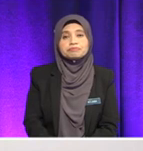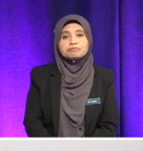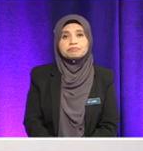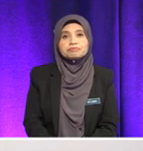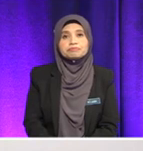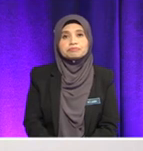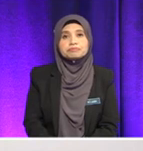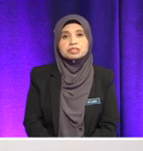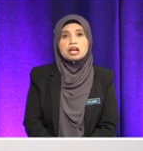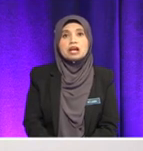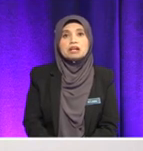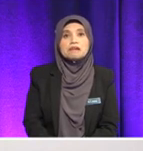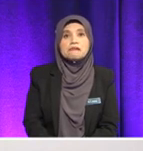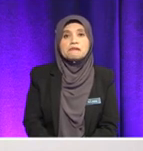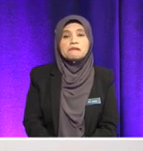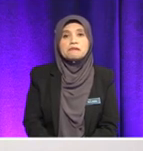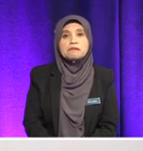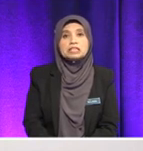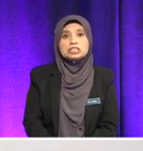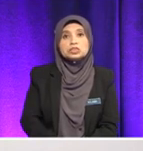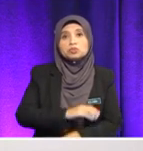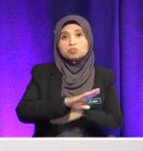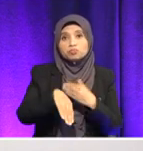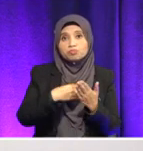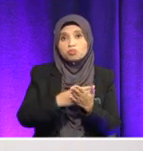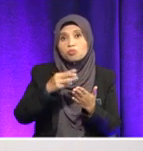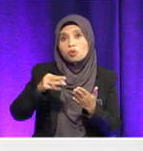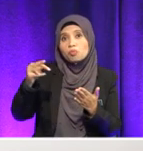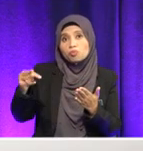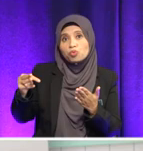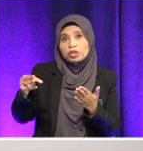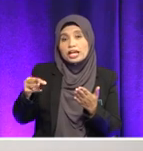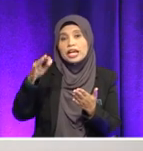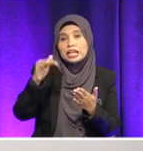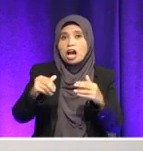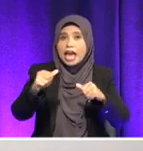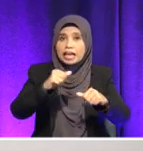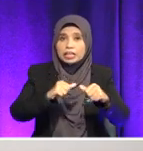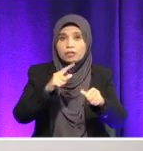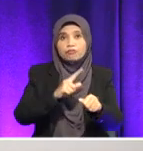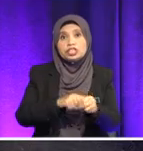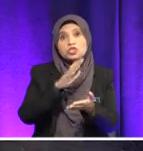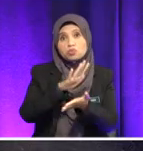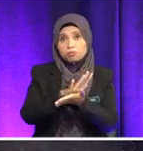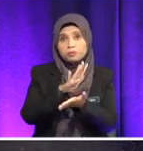Wei 44 nih merupakan antara kita punya Praja yang sekolah